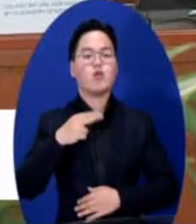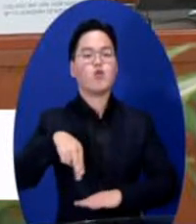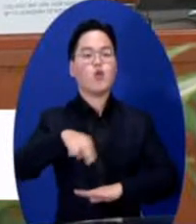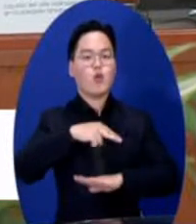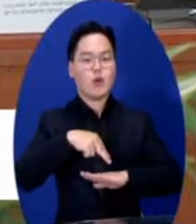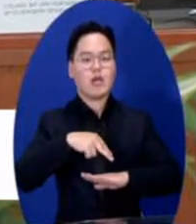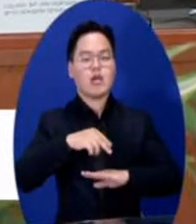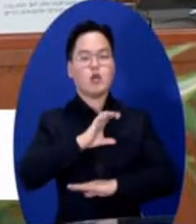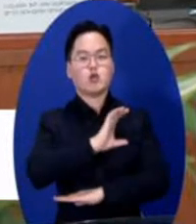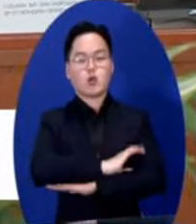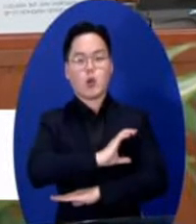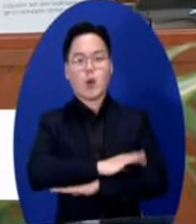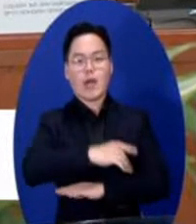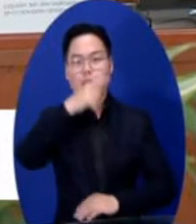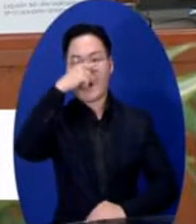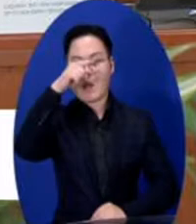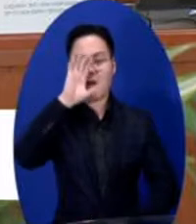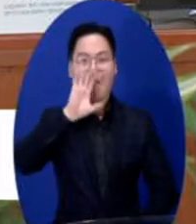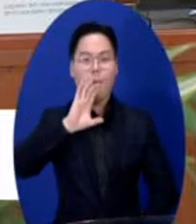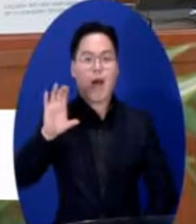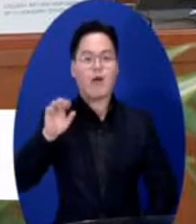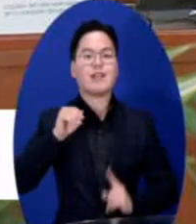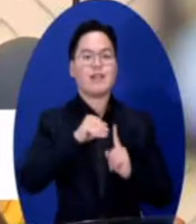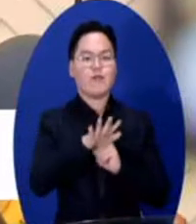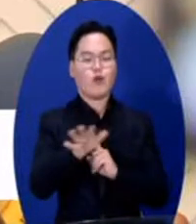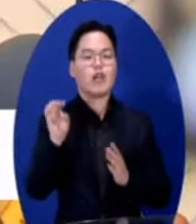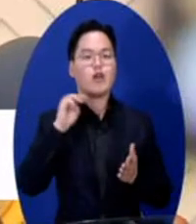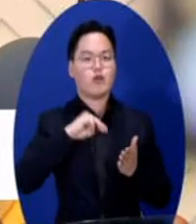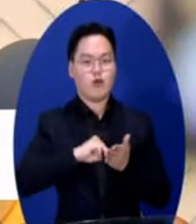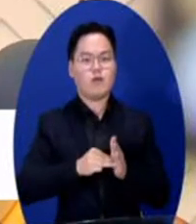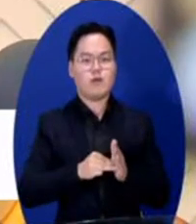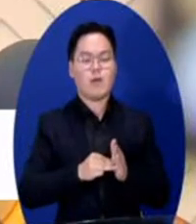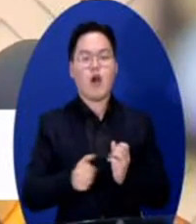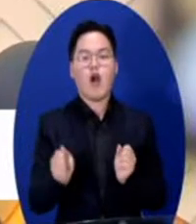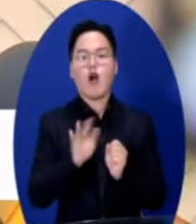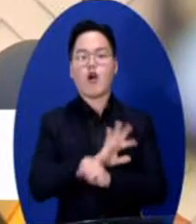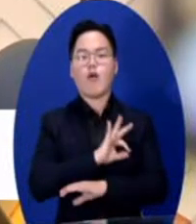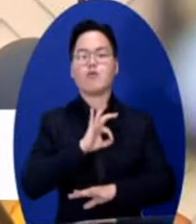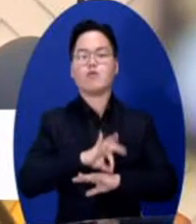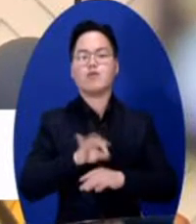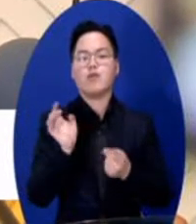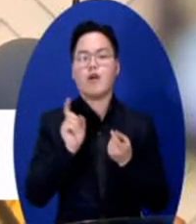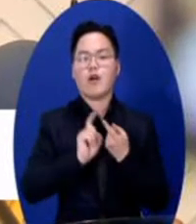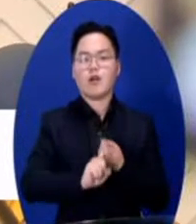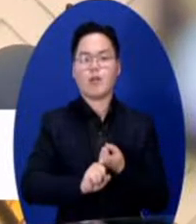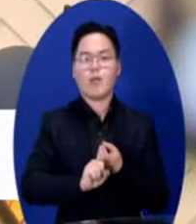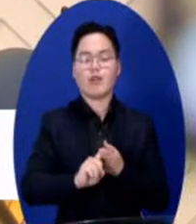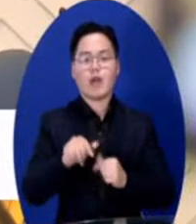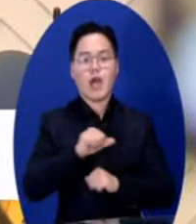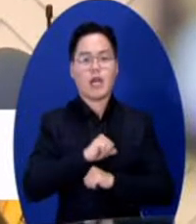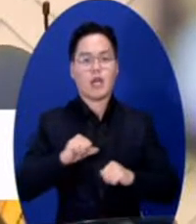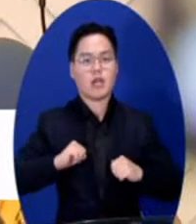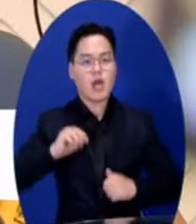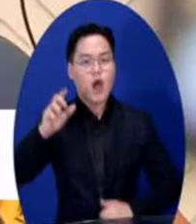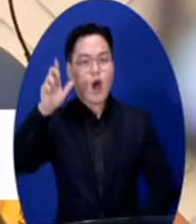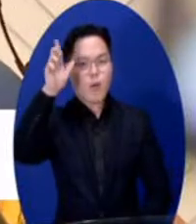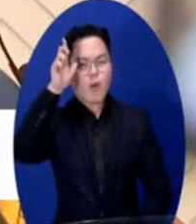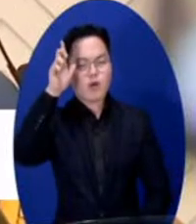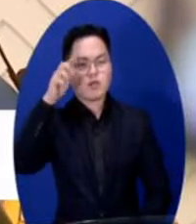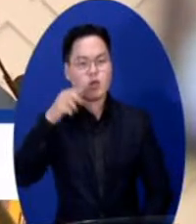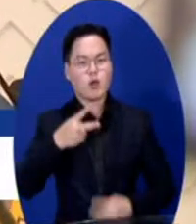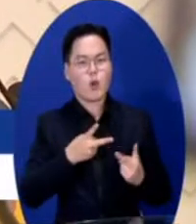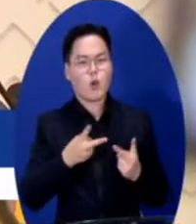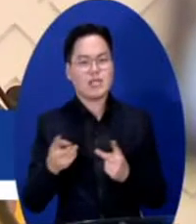сургууль эрүүл мэндийн байгууллагад нэвтрүүлэхээр төлөвлөсөн байна. Энэ COVID-19 үед бол бид эрүүл мэнд боловсролын